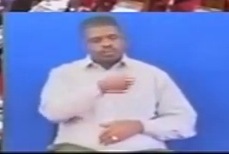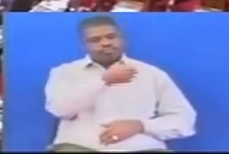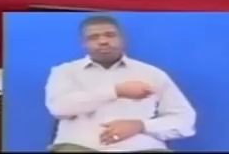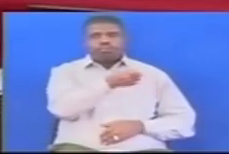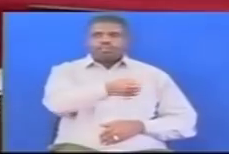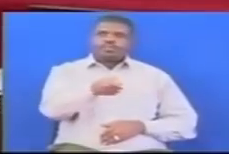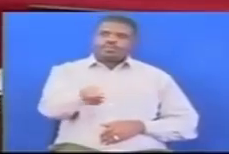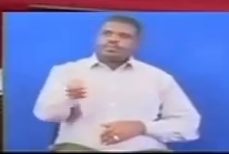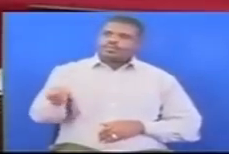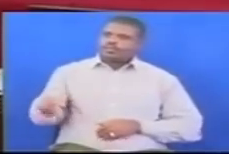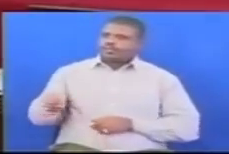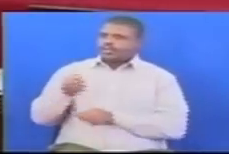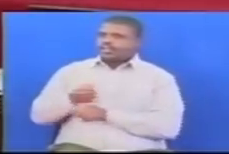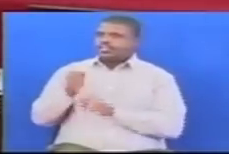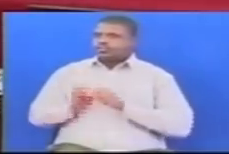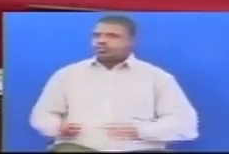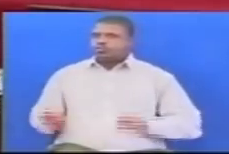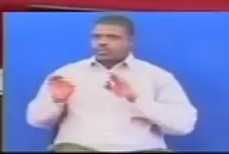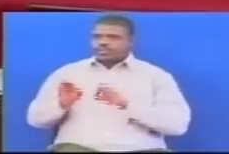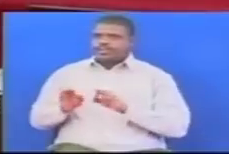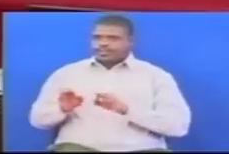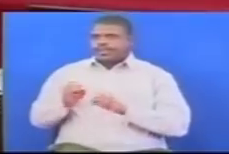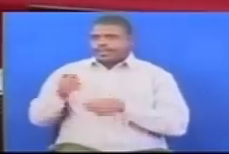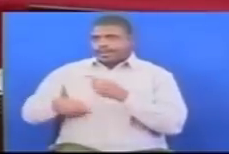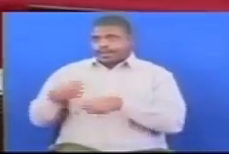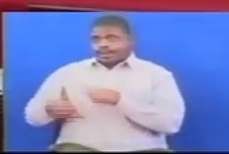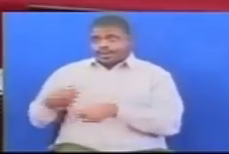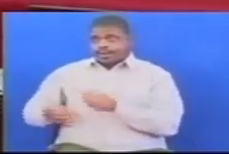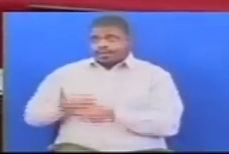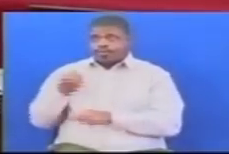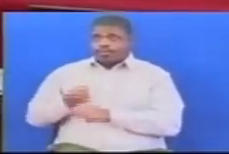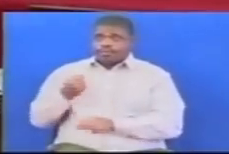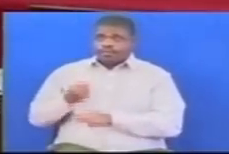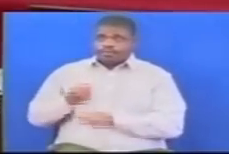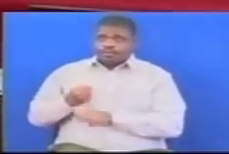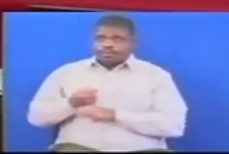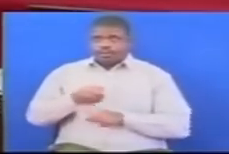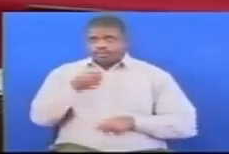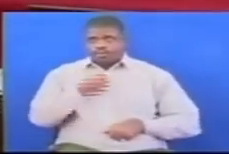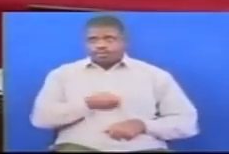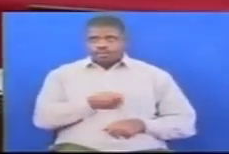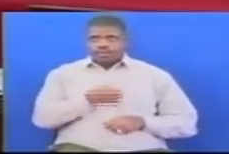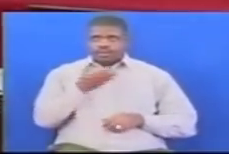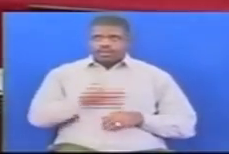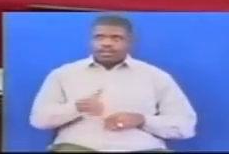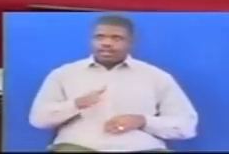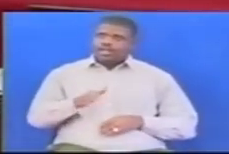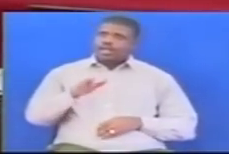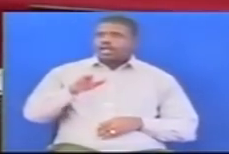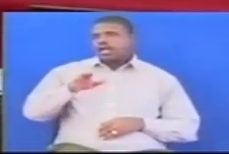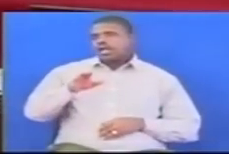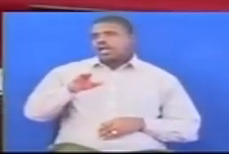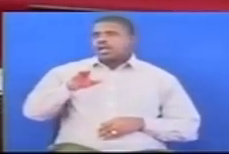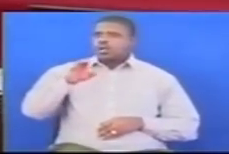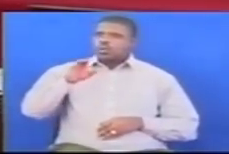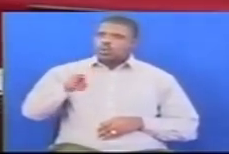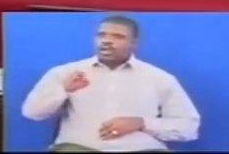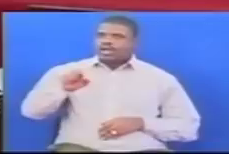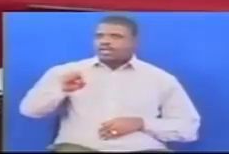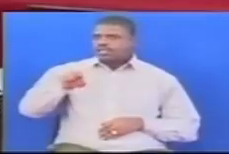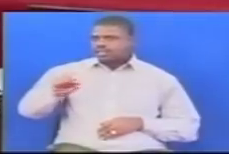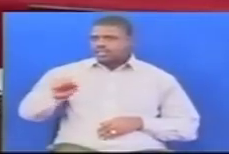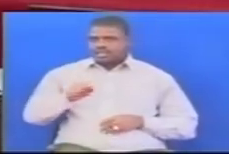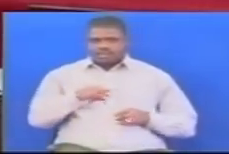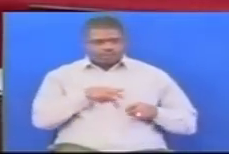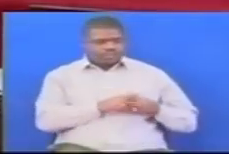nzuri ambazo wanazifanya. Pia nawapongeza mkurugenzi wa Tanga Uwasa pamoja na mainjinia wa